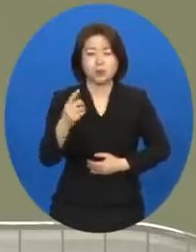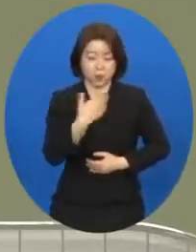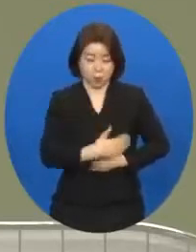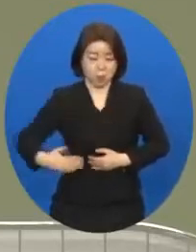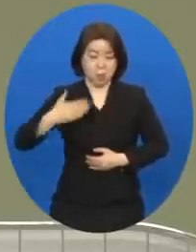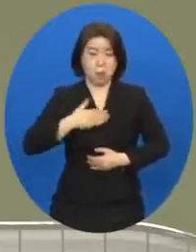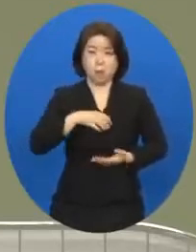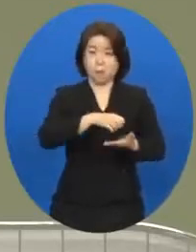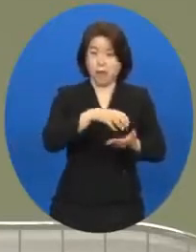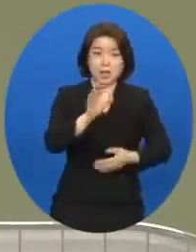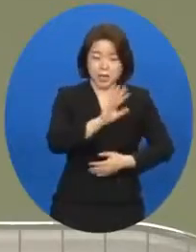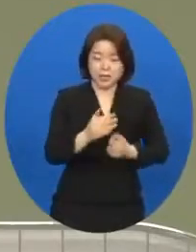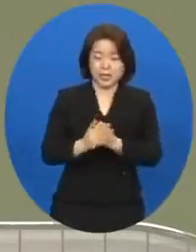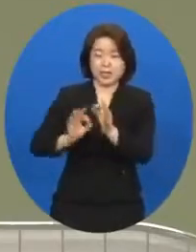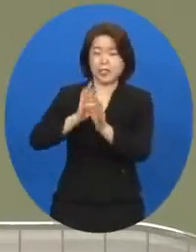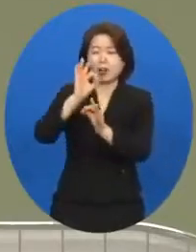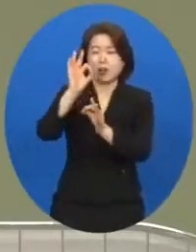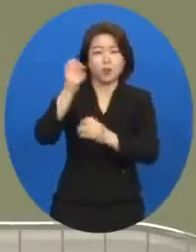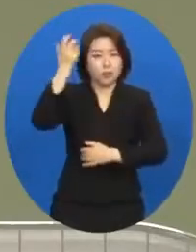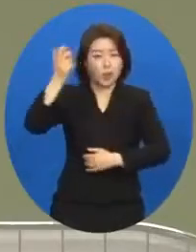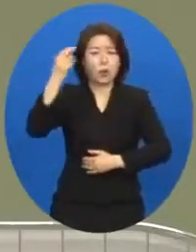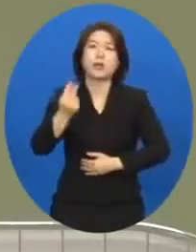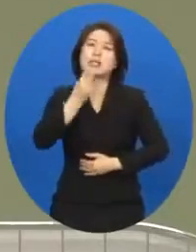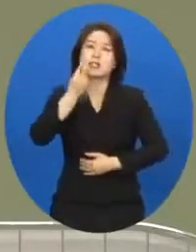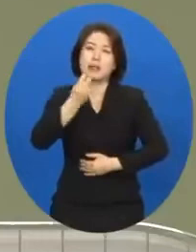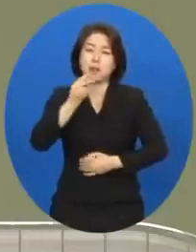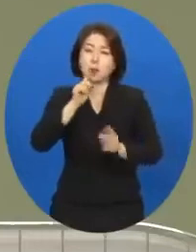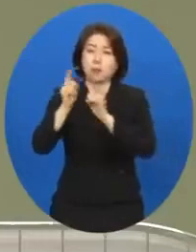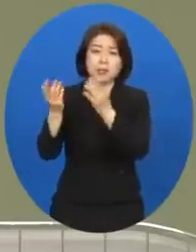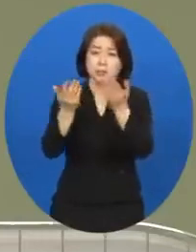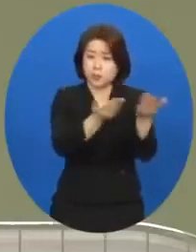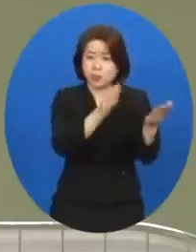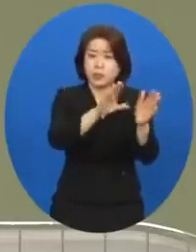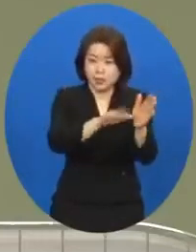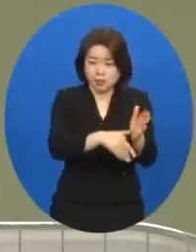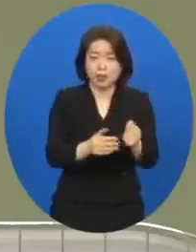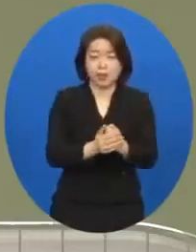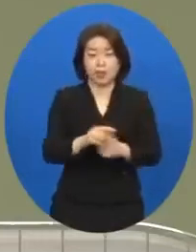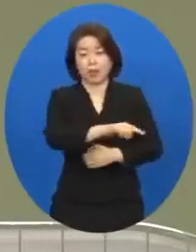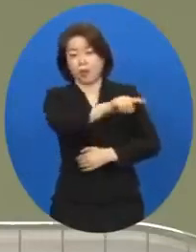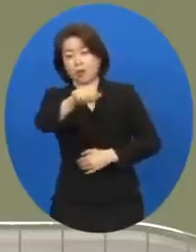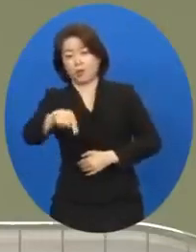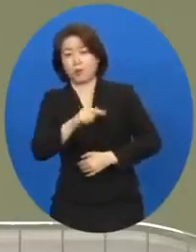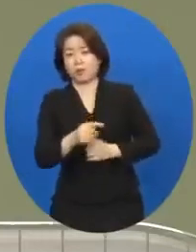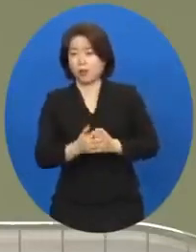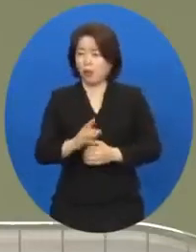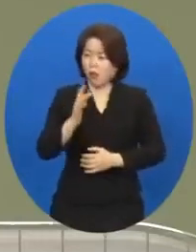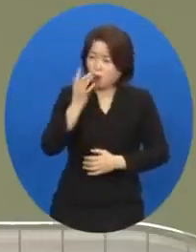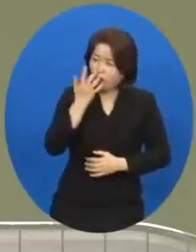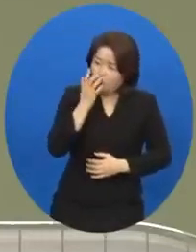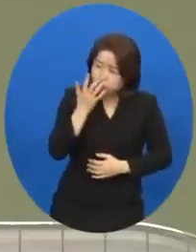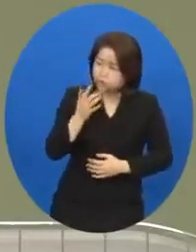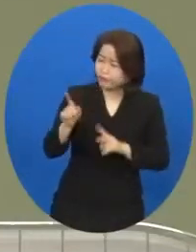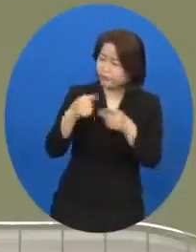아니고 우리의 영혼의 생명이라고 그렇게 말씀을 하셨을 때 무리들이 도무지 이해가 안